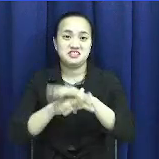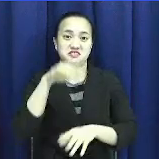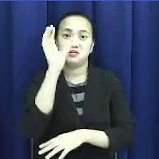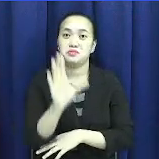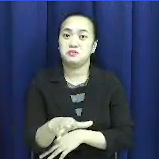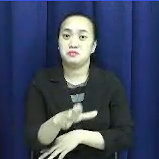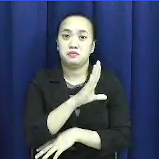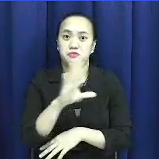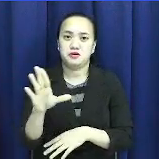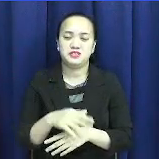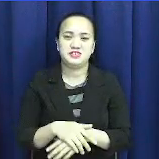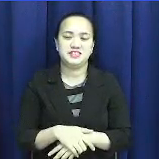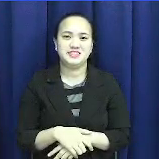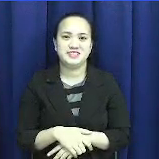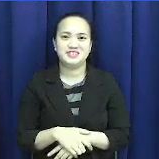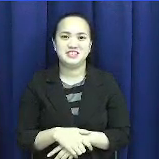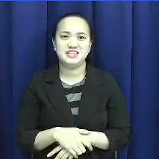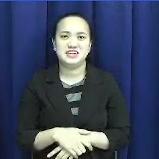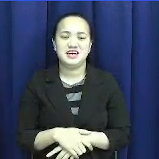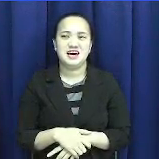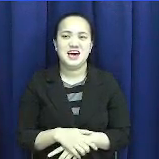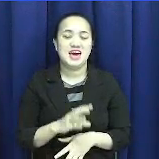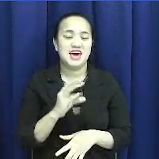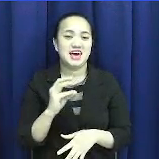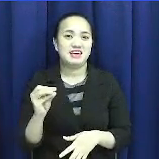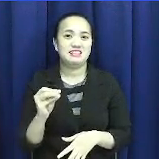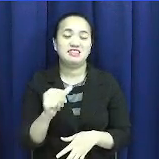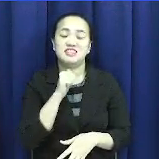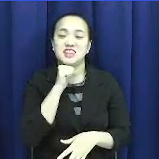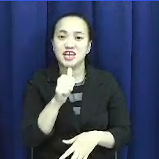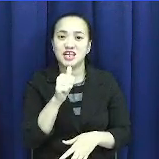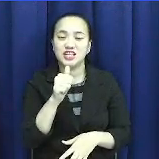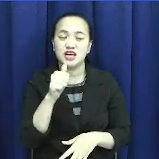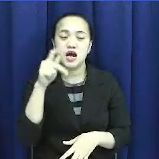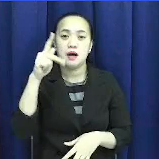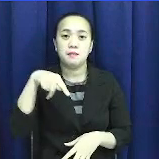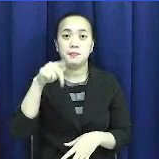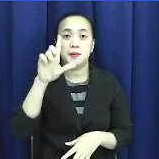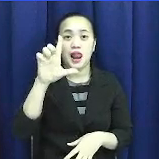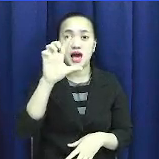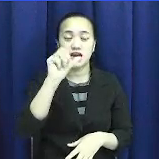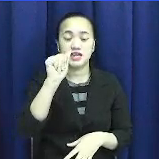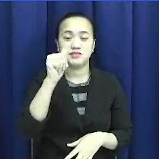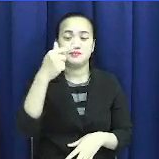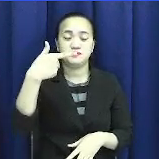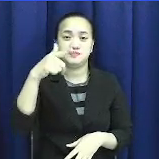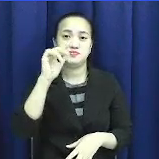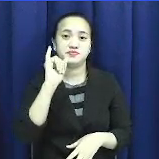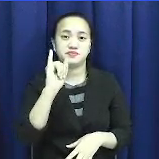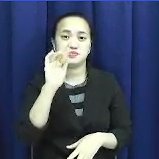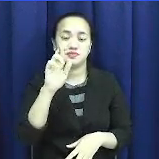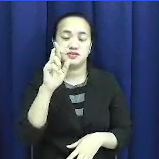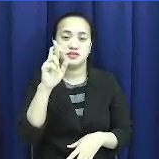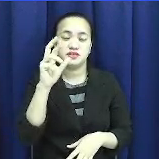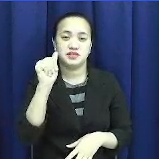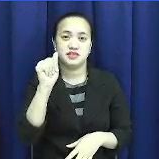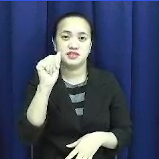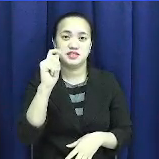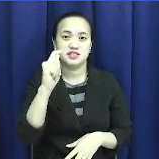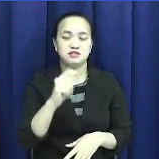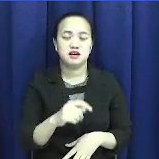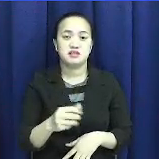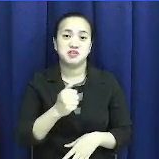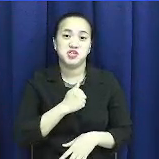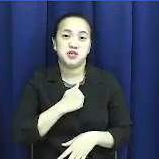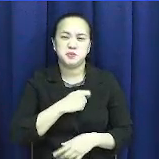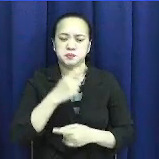Sana naman ay walang gumamit sa inyo ng tinatawag na flagellation. Ano? Sana naman walang gumawa ng self-whipping.